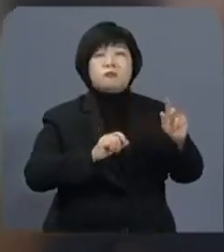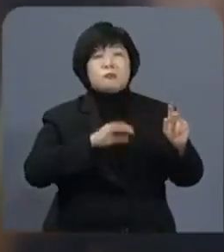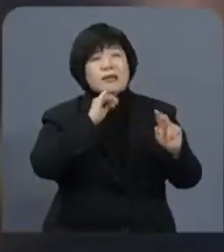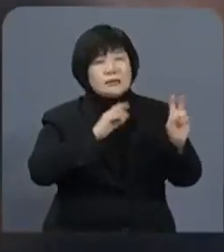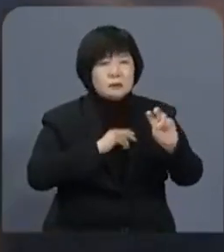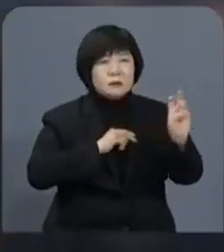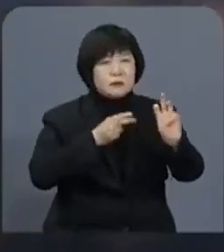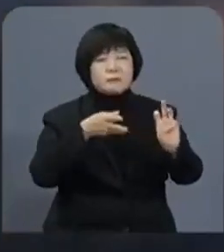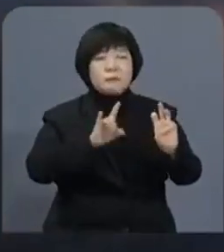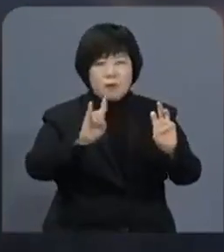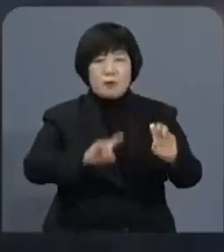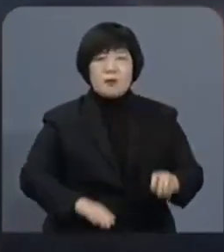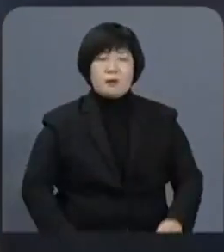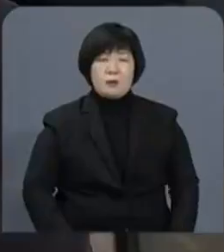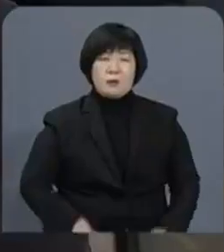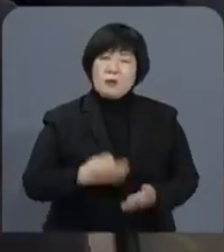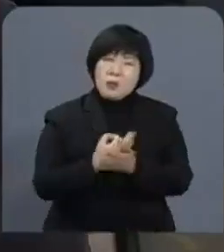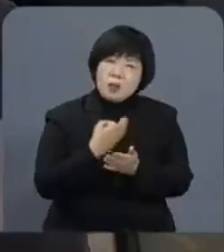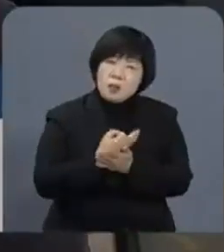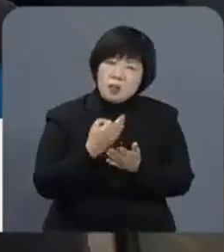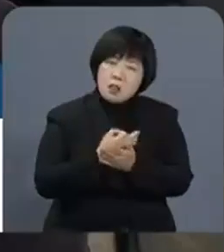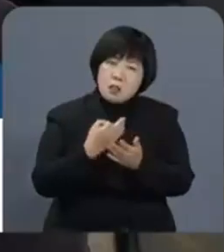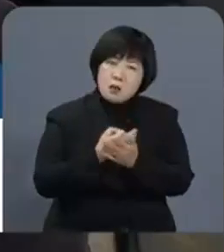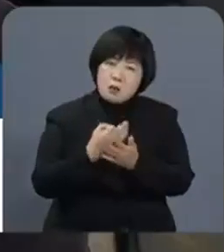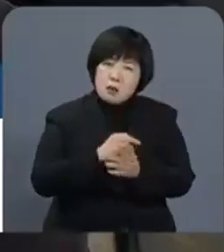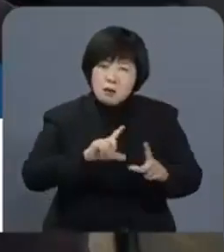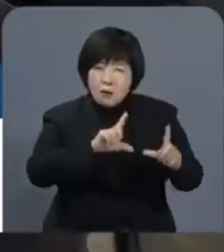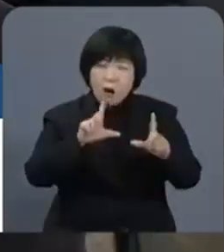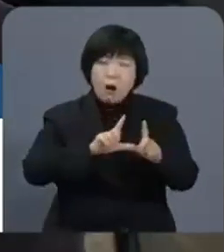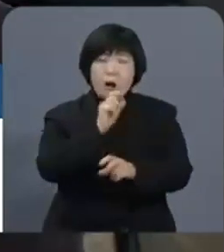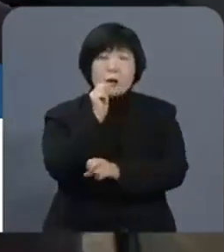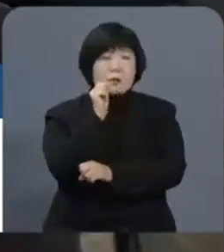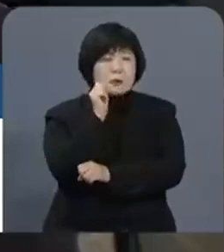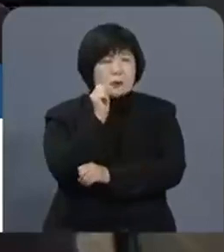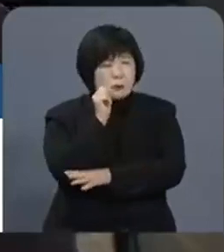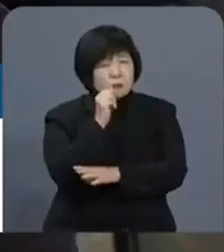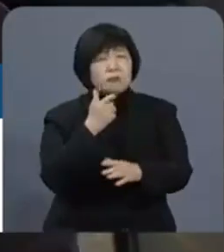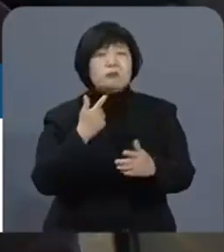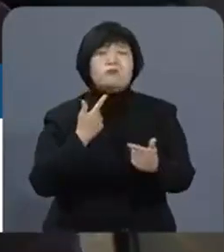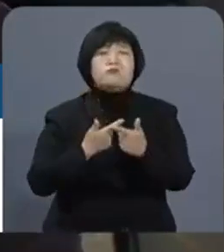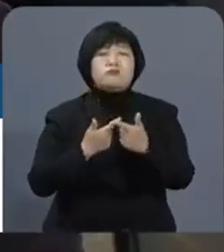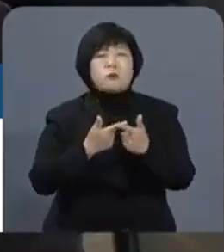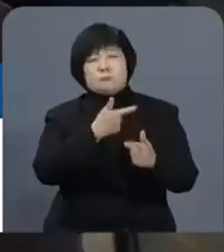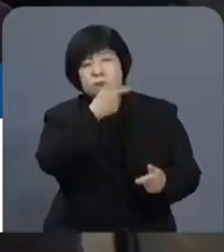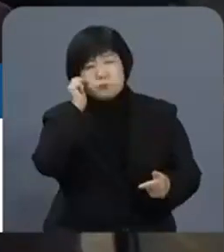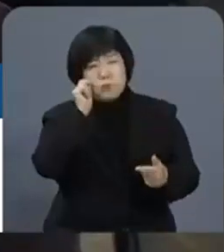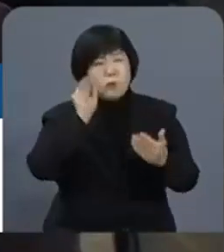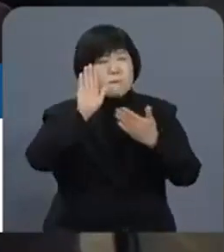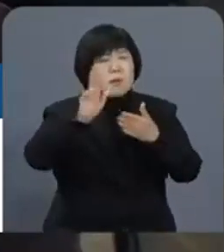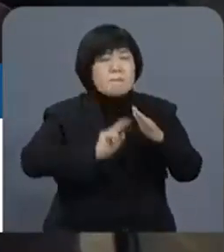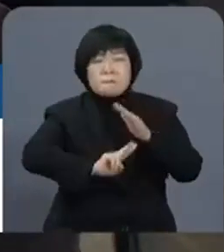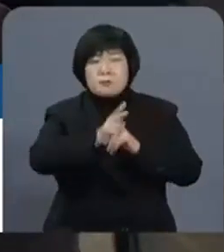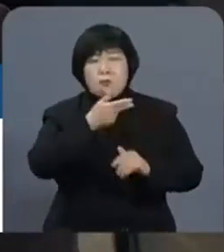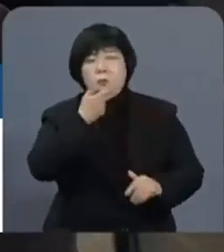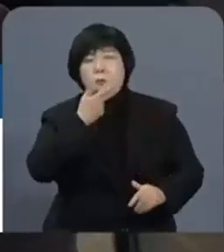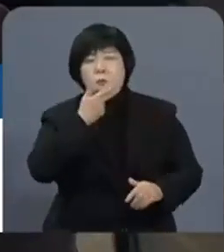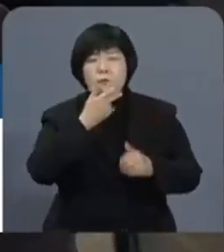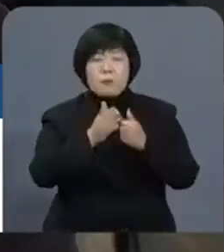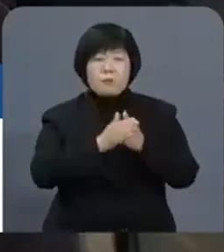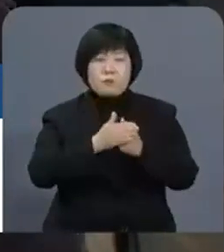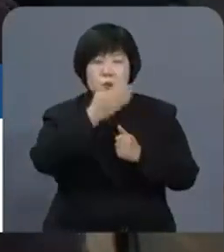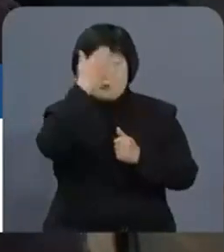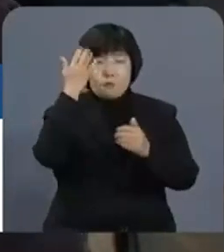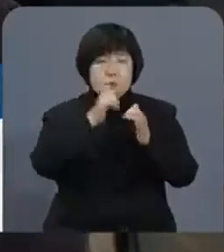이유입니다 먹고 살 기본적인 그 여력이 읍면 도시라고 보는 거고 미래가 그만큼 없는 것이라고 보기 때문에 젊은 인구들이